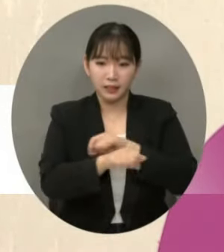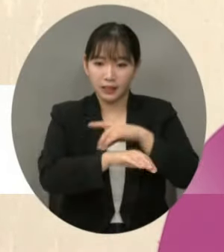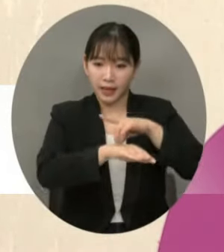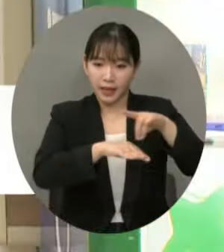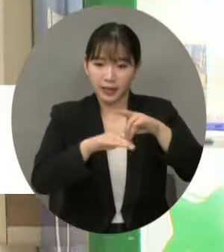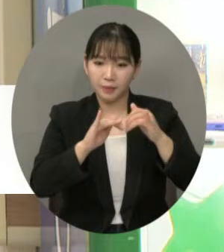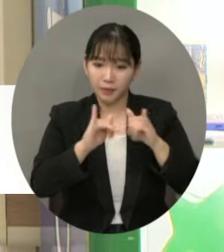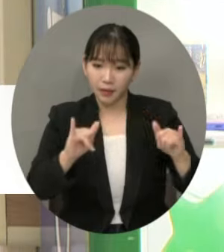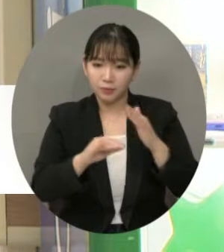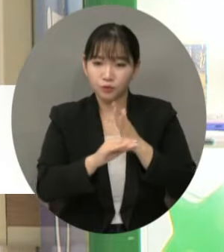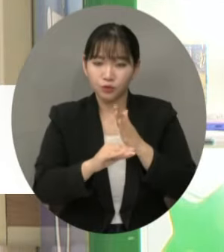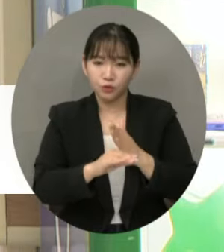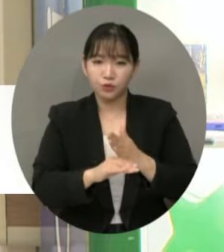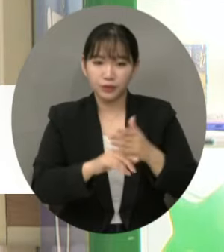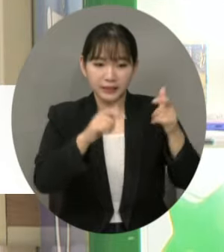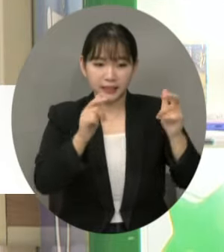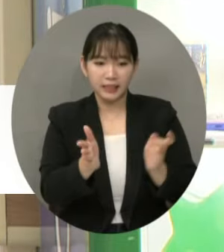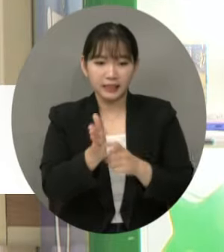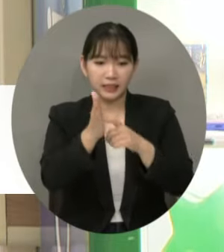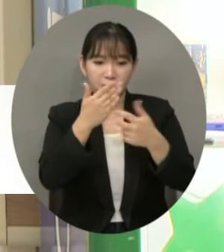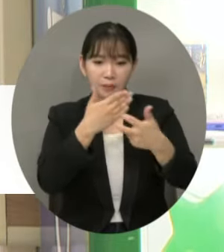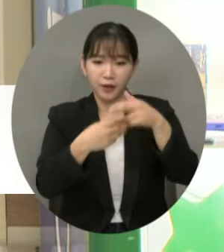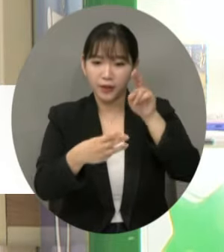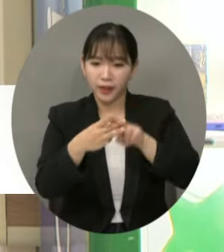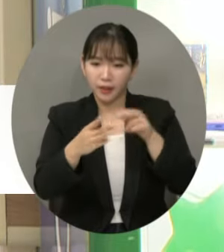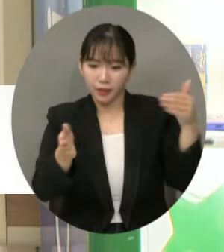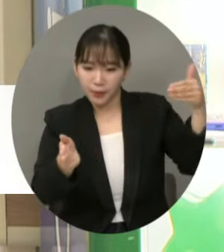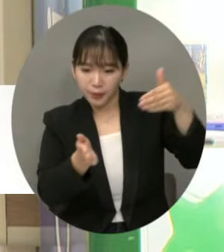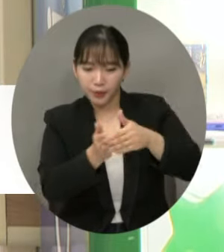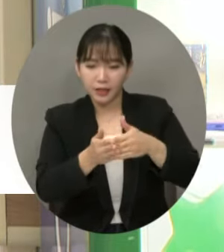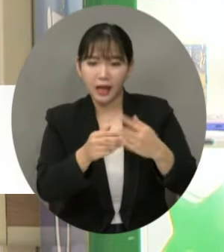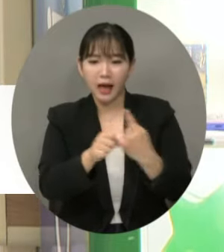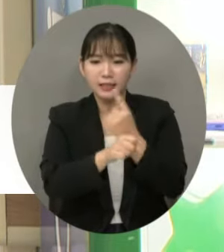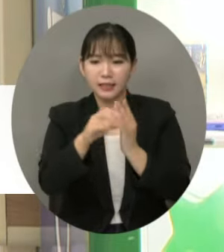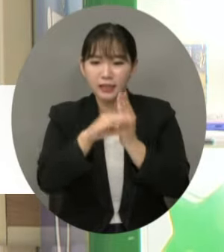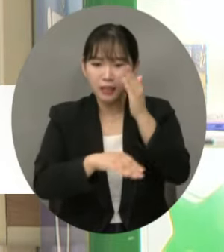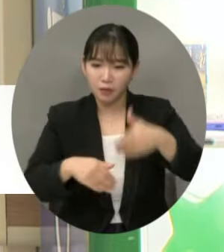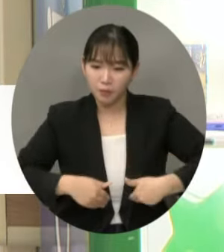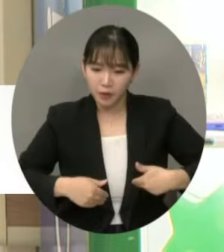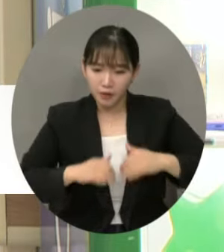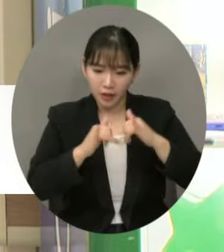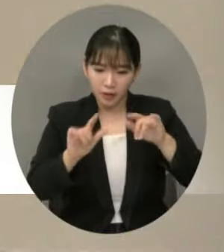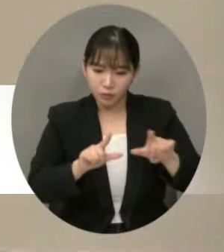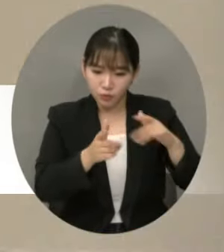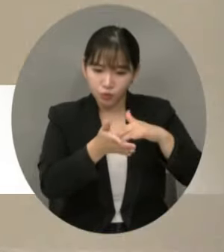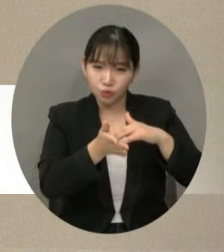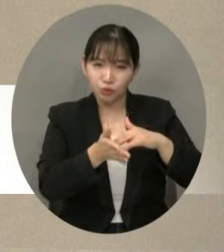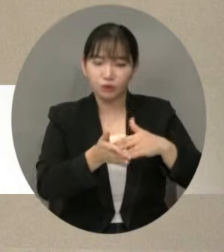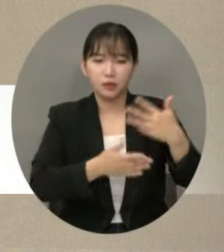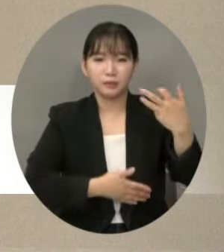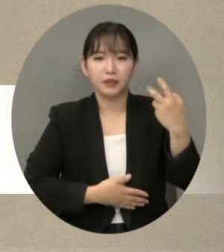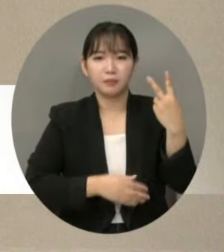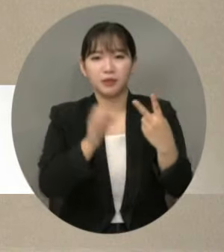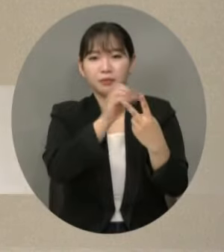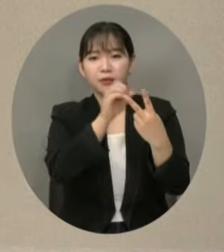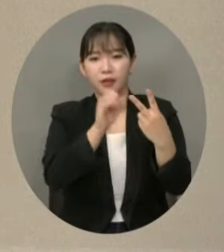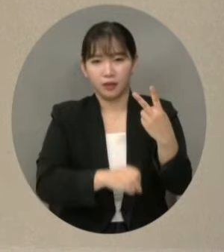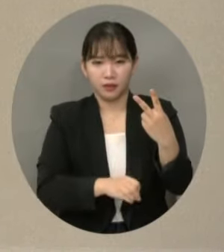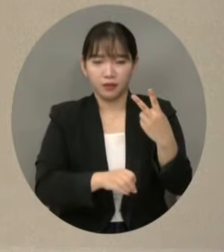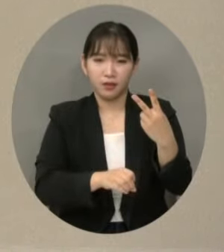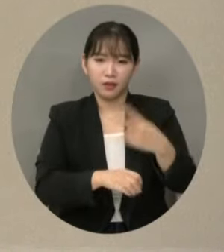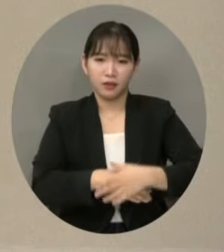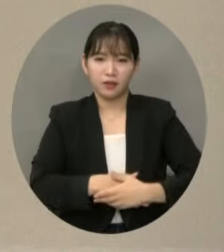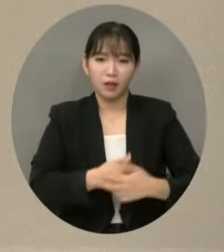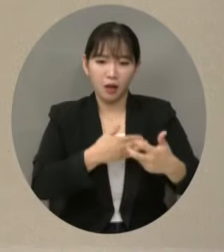해남권 주민들 가운데 권역응급의료센터 도달에 60분 이상 걸리는 인구 비율은 82%에 이르는